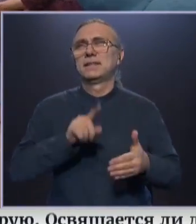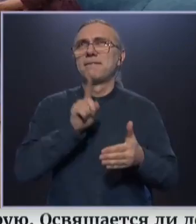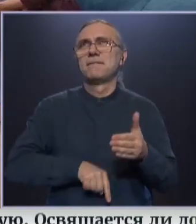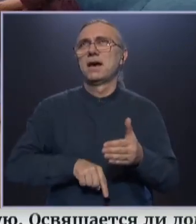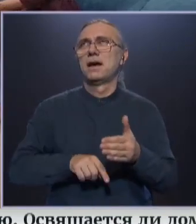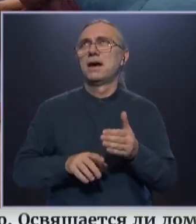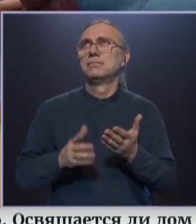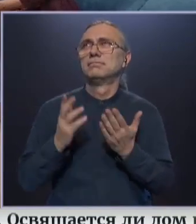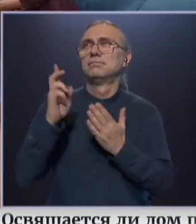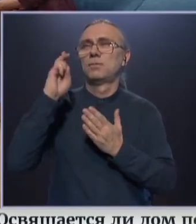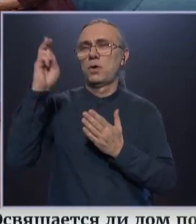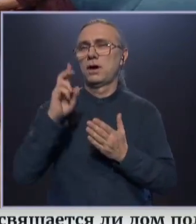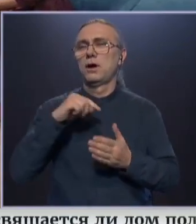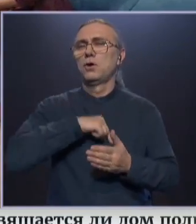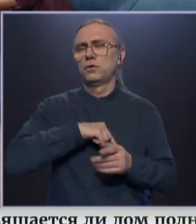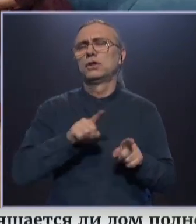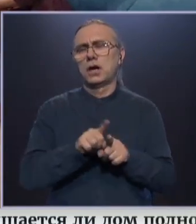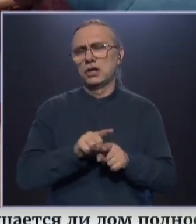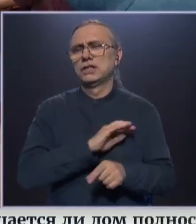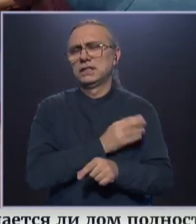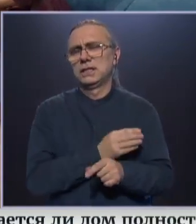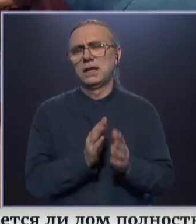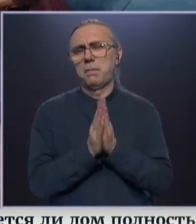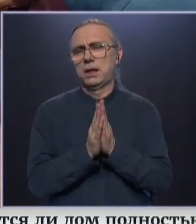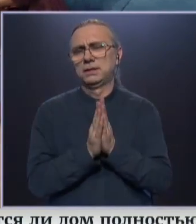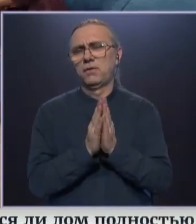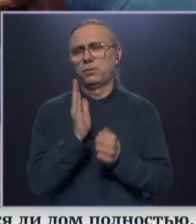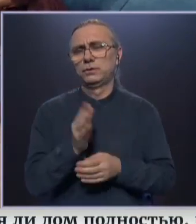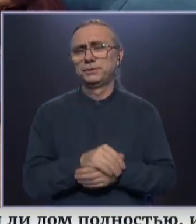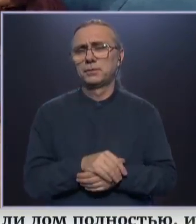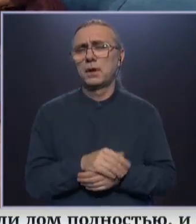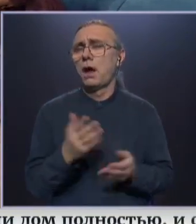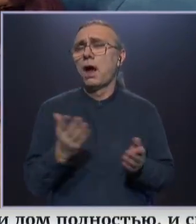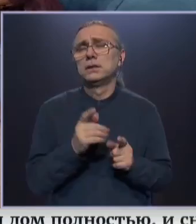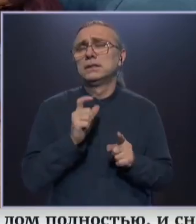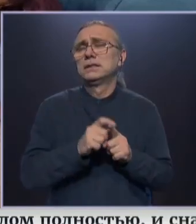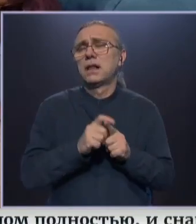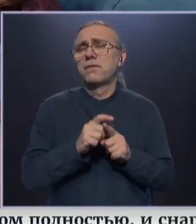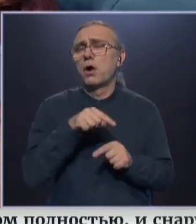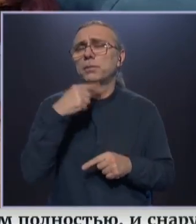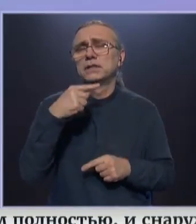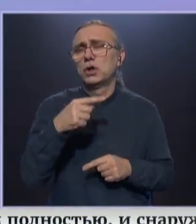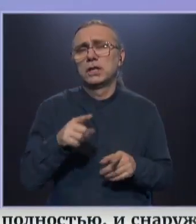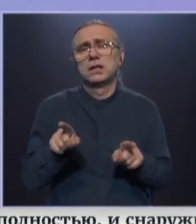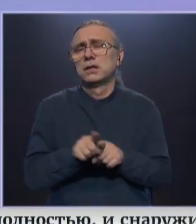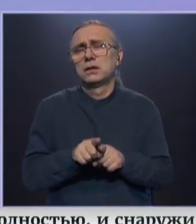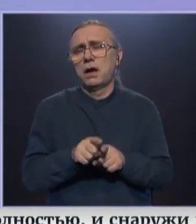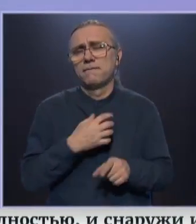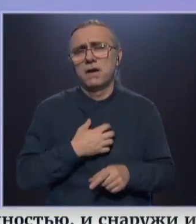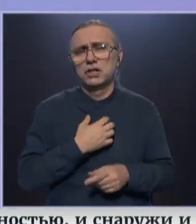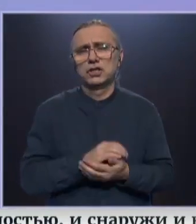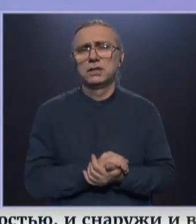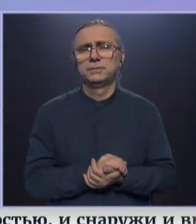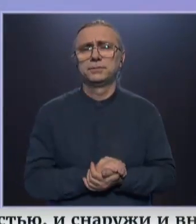молитва. Какие будут произнесены слова, здесь, в общем-то, не так важно. В молитвословии нам